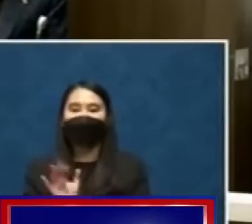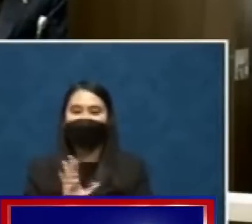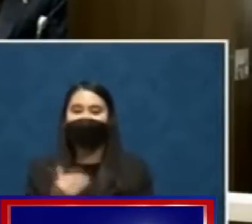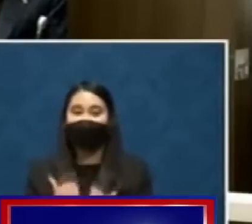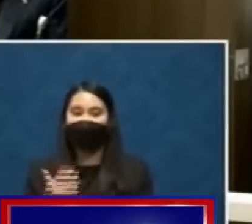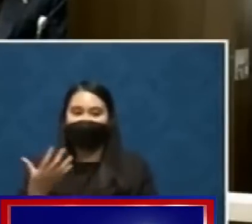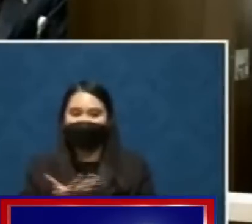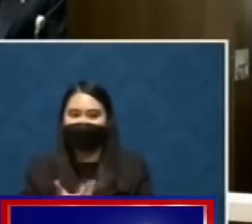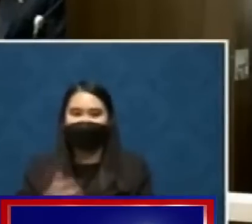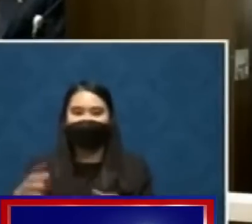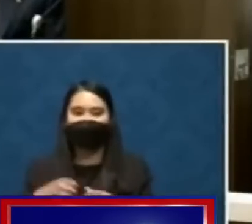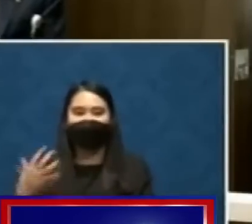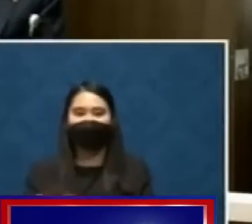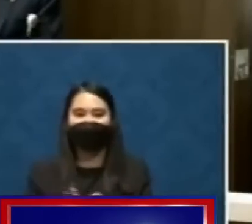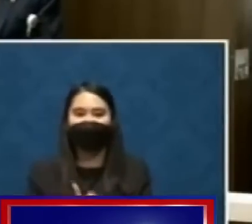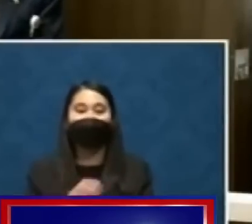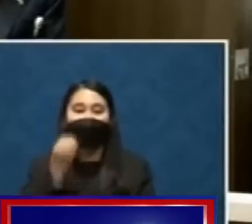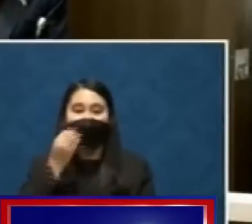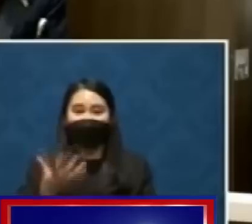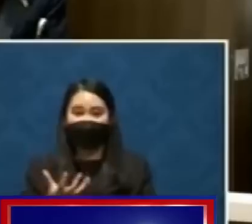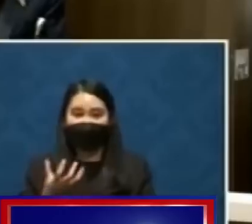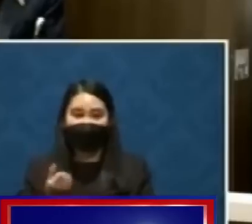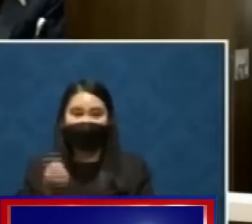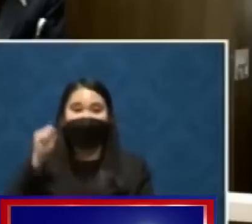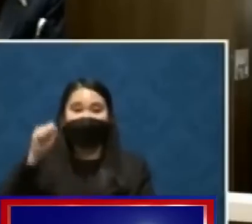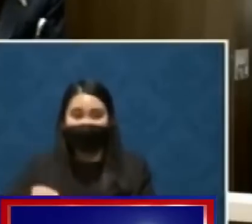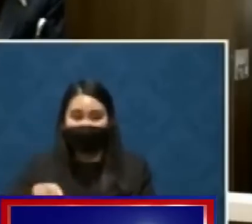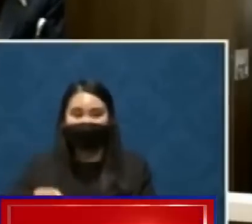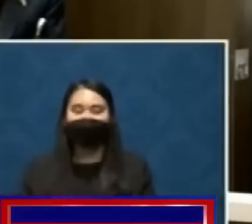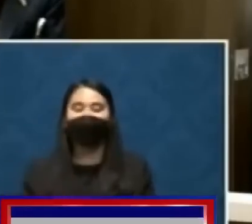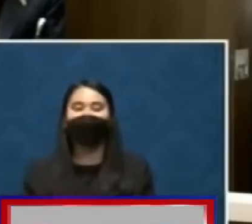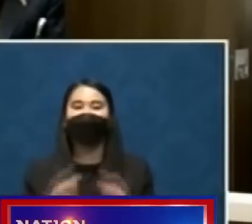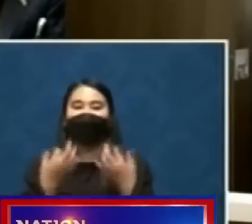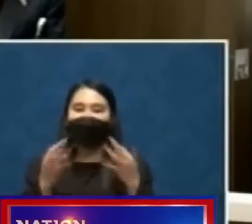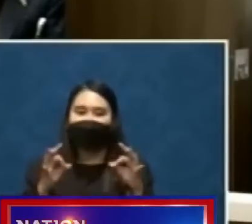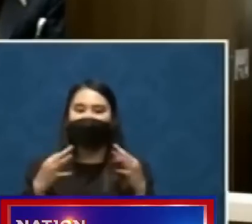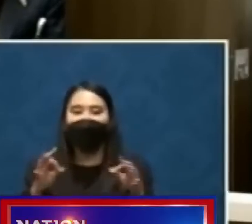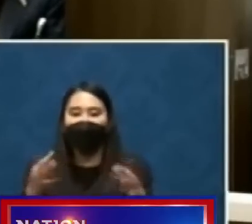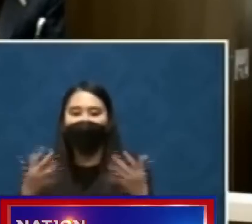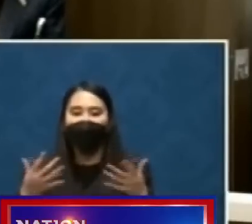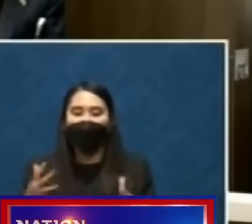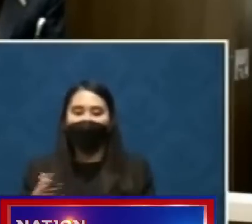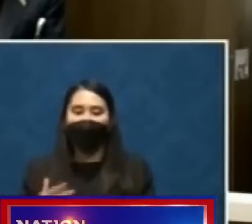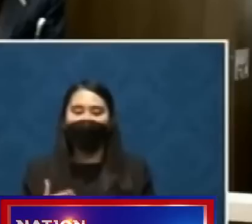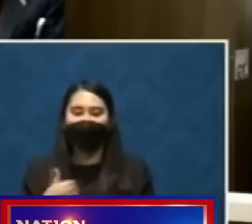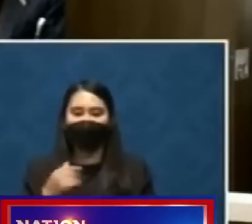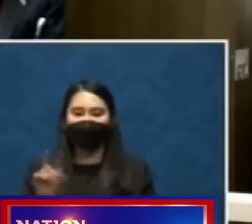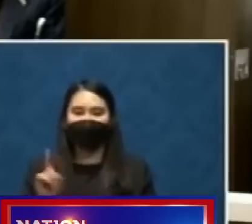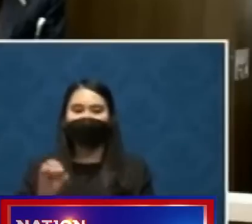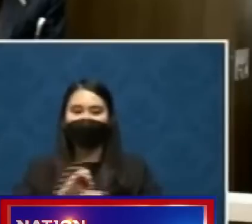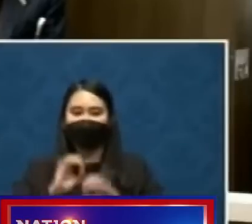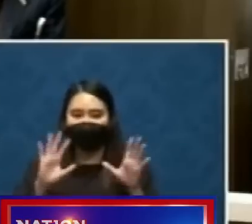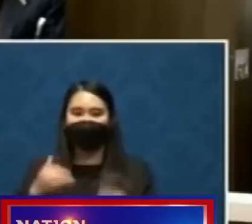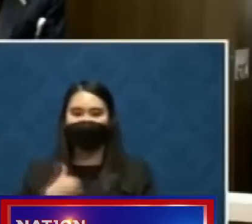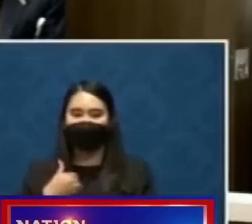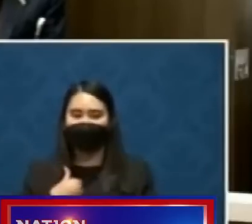ายืมพักกันเลยยืมที่ดินกันเลยหรือเปล่าแต่ถึงแม้ว่าจะฟรีหรือไม่ฟรีนี่ก็เป็นหลักฐานอย่างชัดเจน